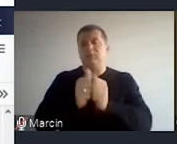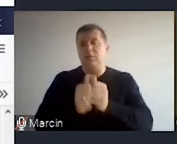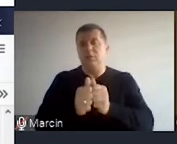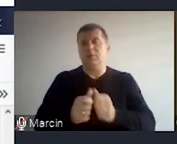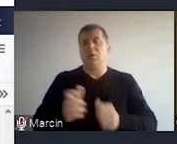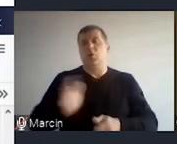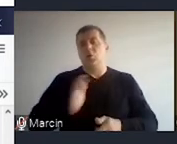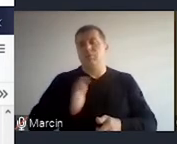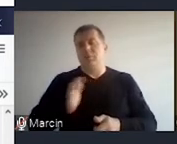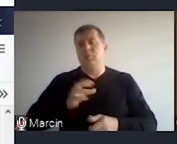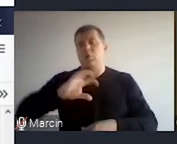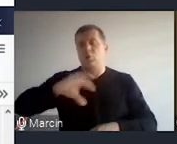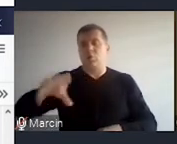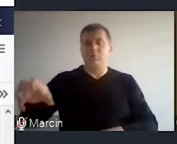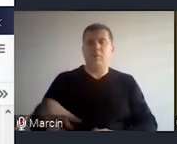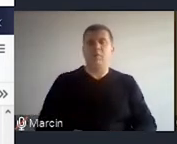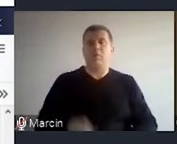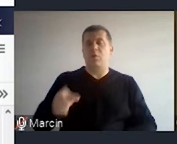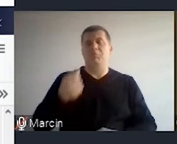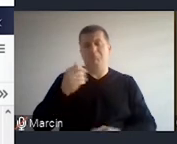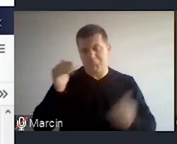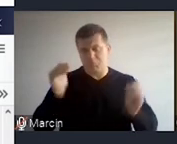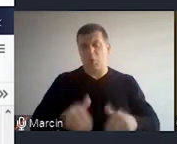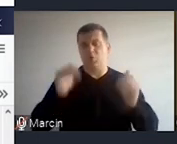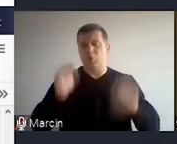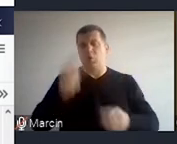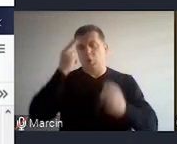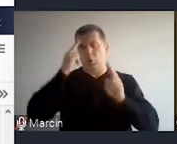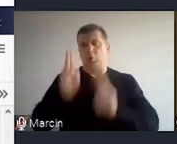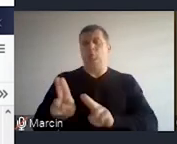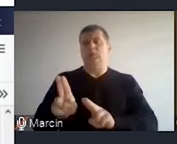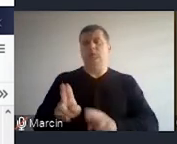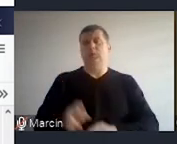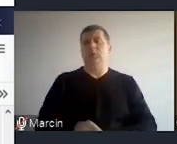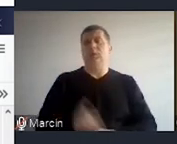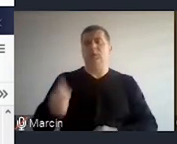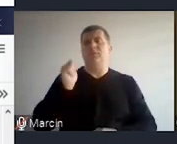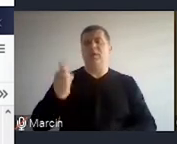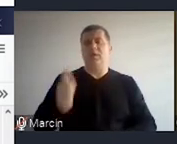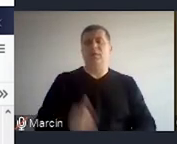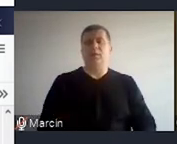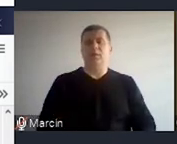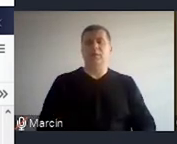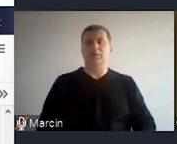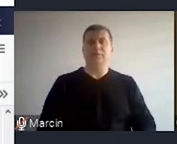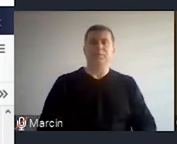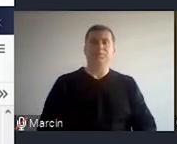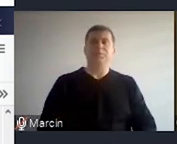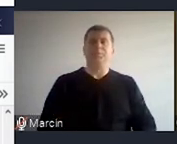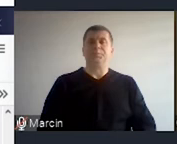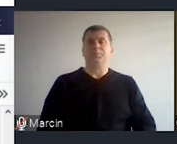czy ubezpieczeń grupowych. I one jak najbardziej mogą zostać uznane za kwalifikowalne.